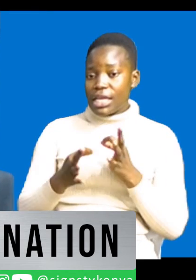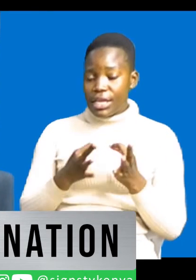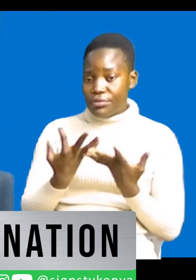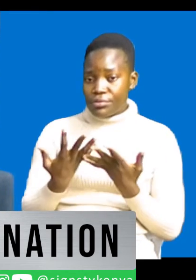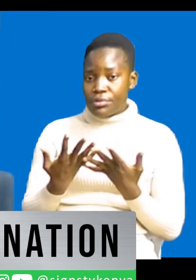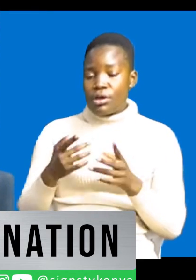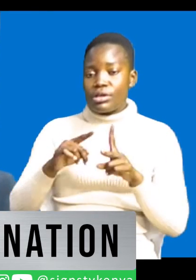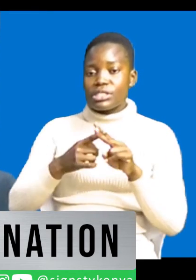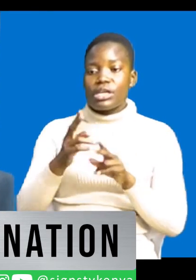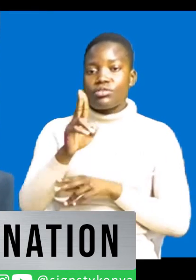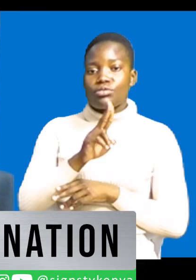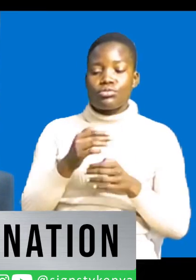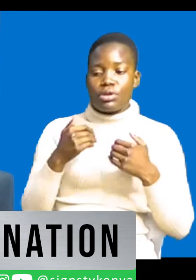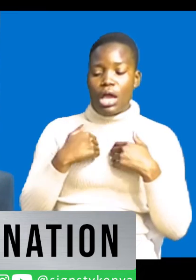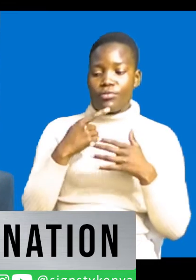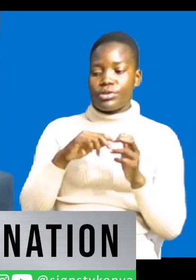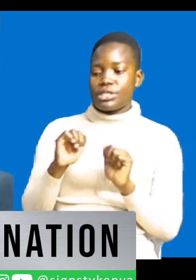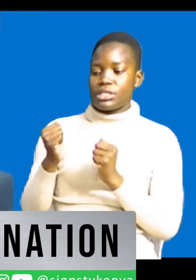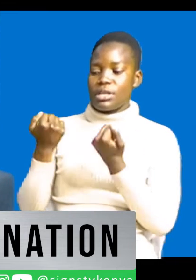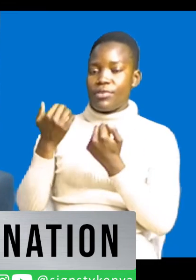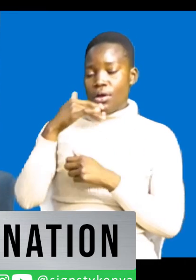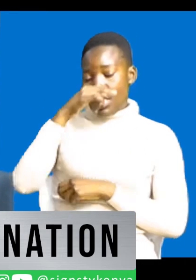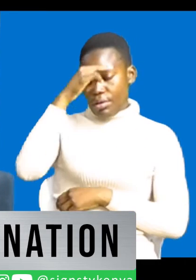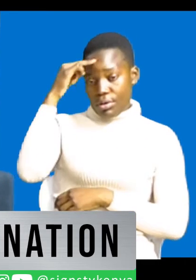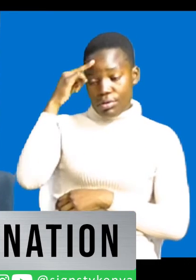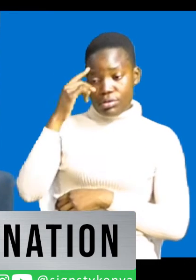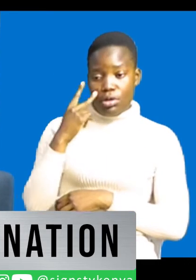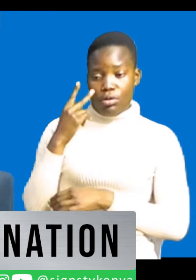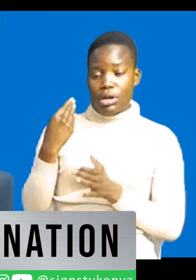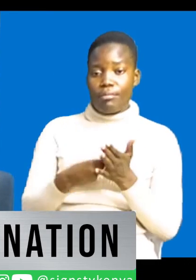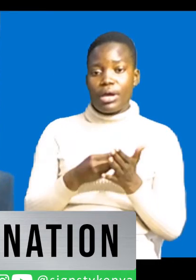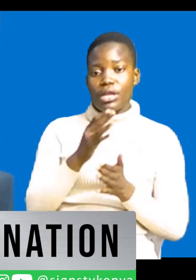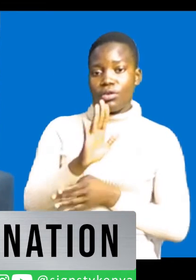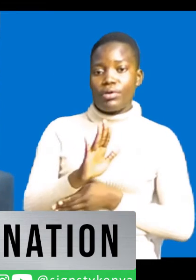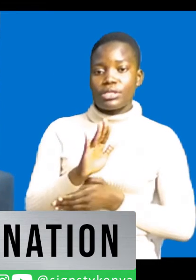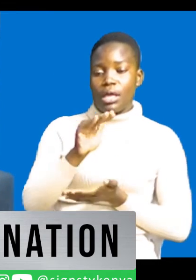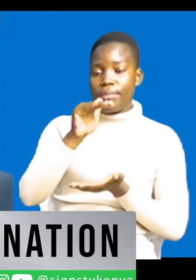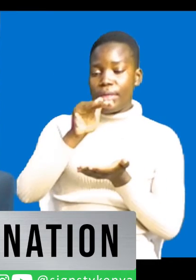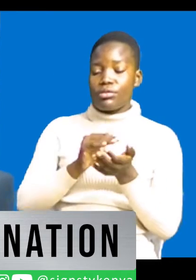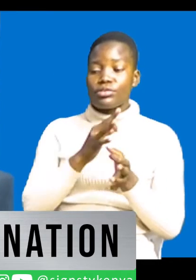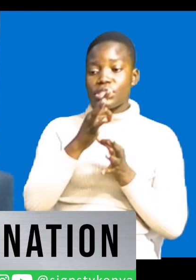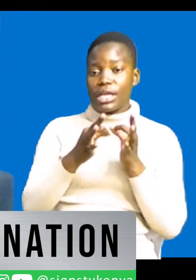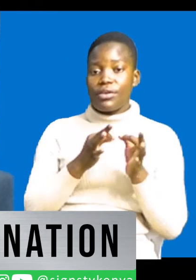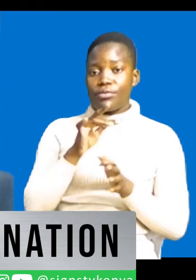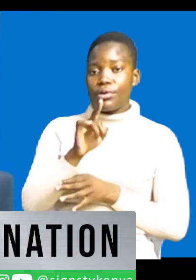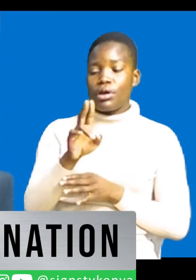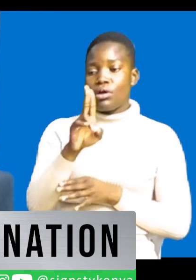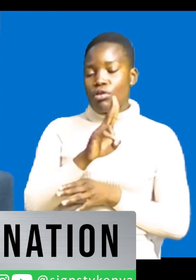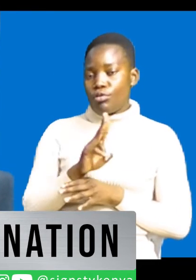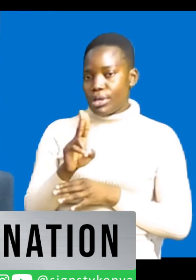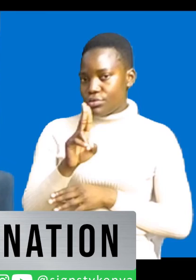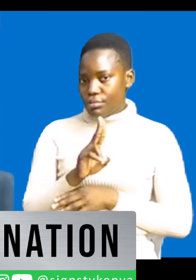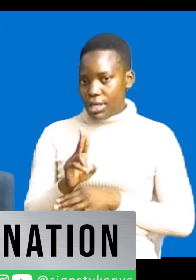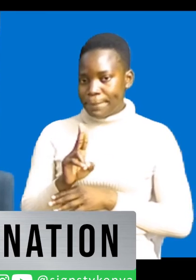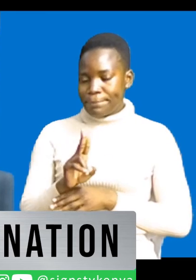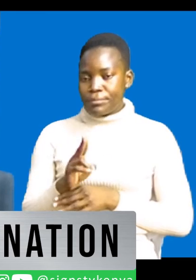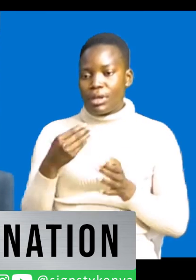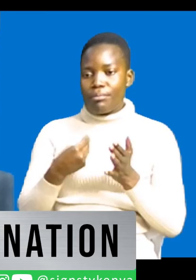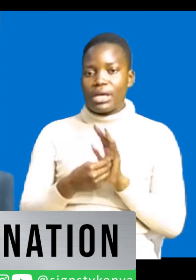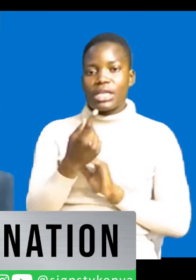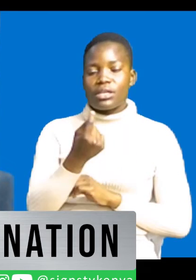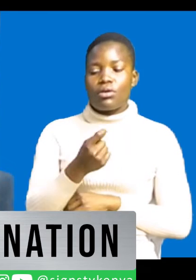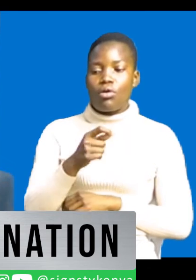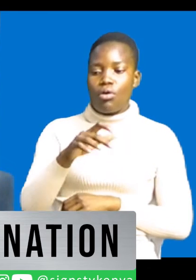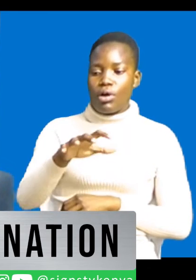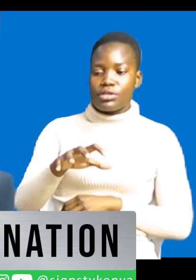nyumba kutakuwa na saving kwa sababu wewe unaona pesa yako inarudi chini. Ukiwa wewe umetumia pesa kidogo kwa